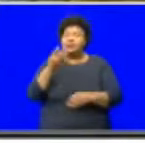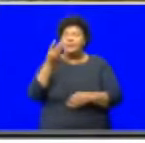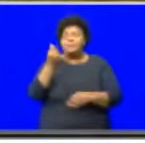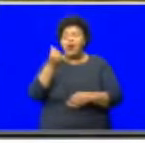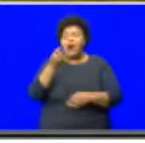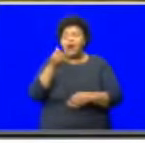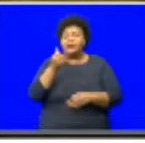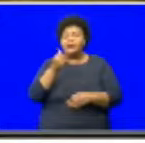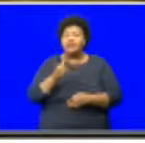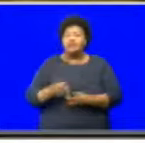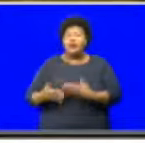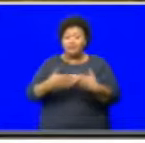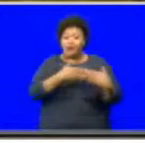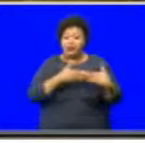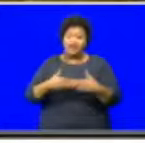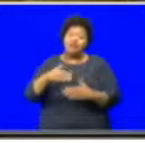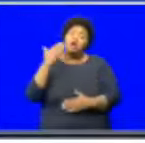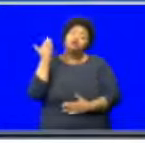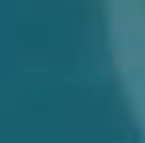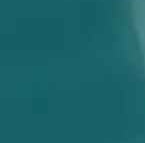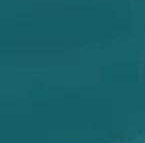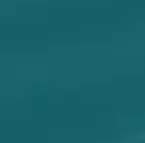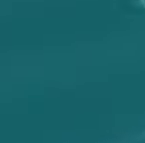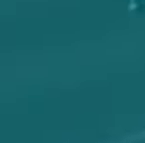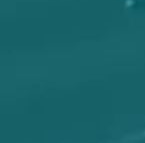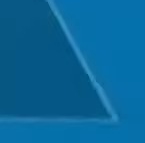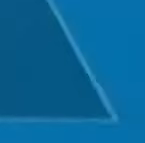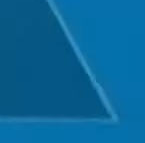Dube ePhondo.